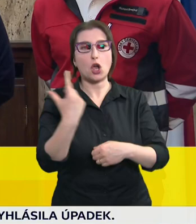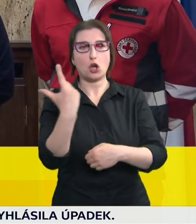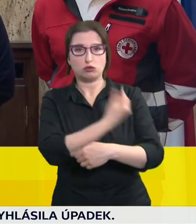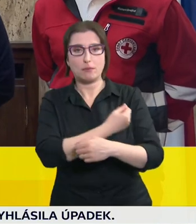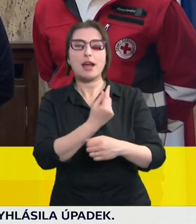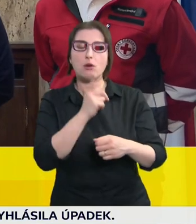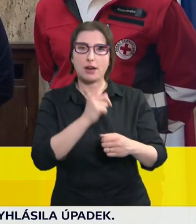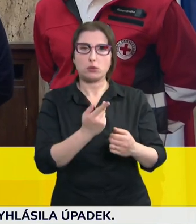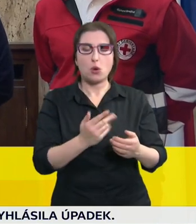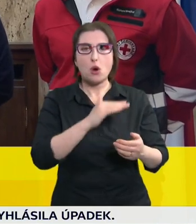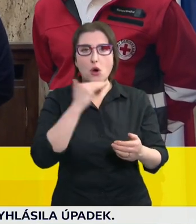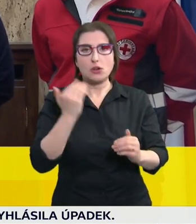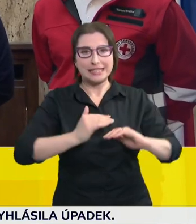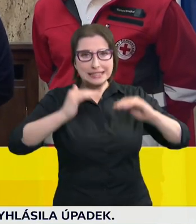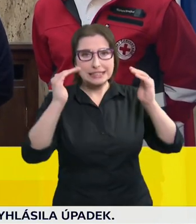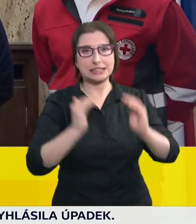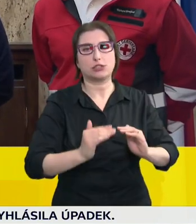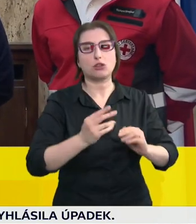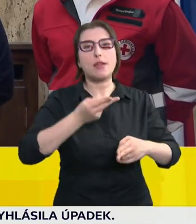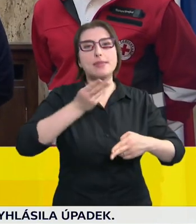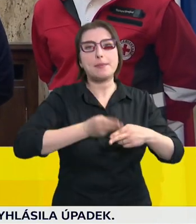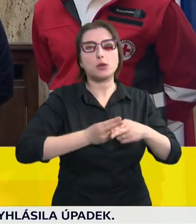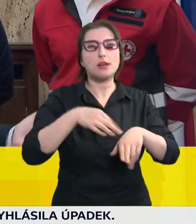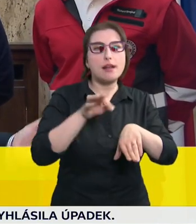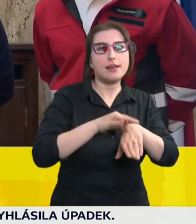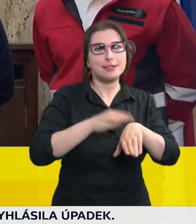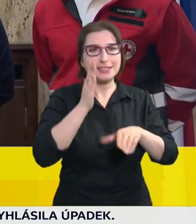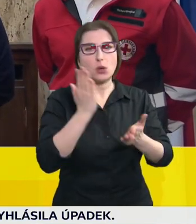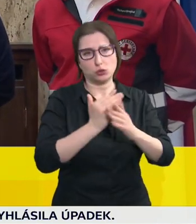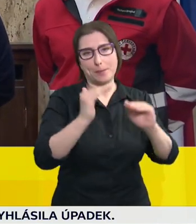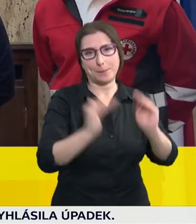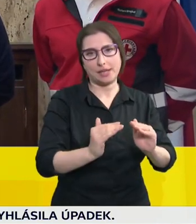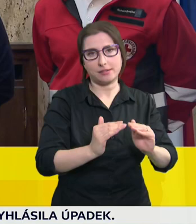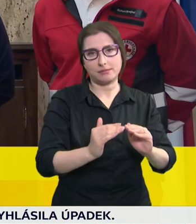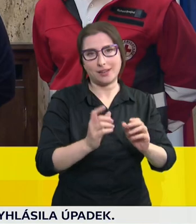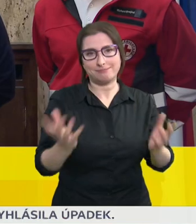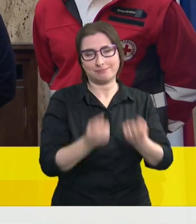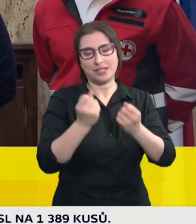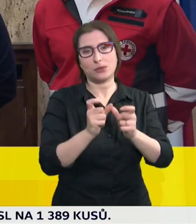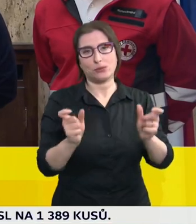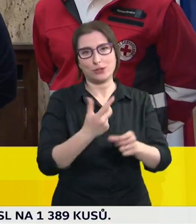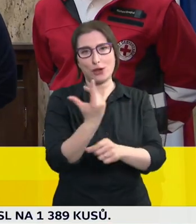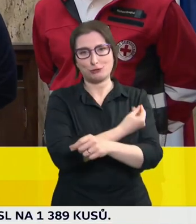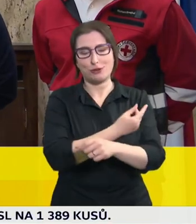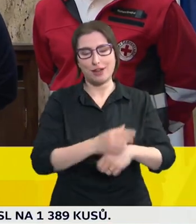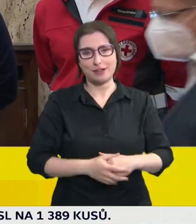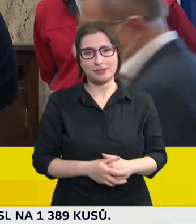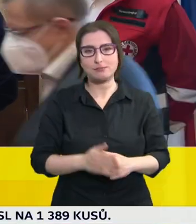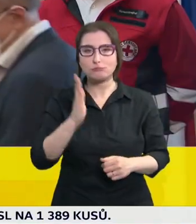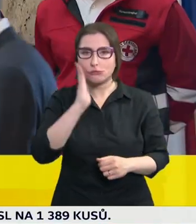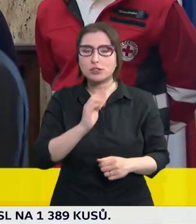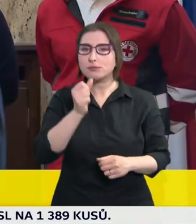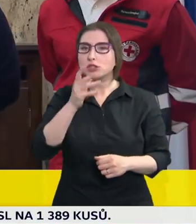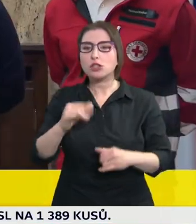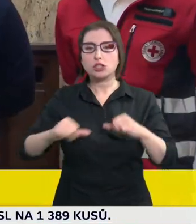významně snížilo nemocnost zdravotníků. Jestli by si mohli tak okomentovat ta aktuální čísla. Tak prosím, tady ředitel ÚZIS, pan